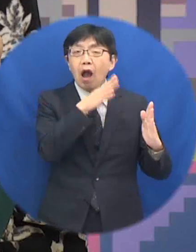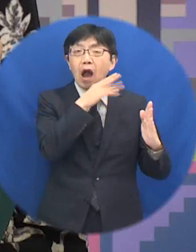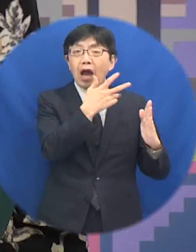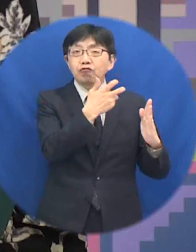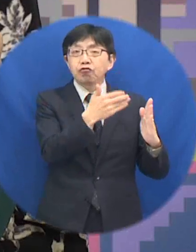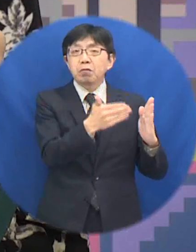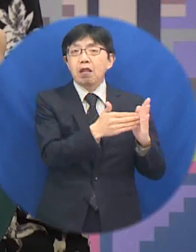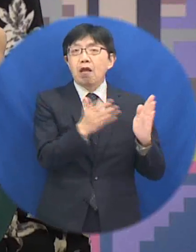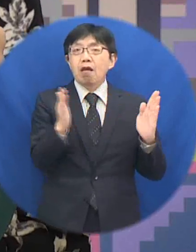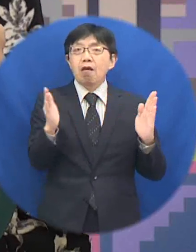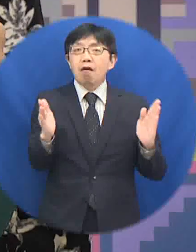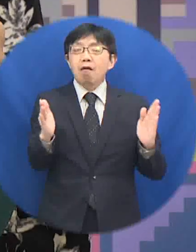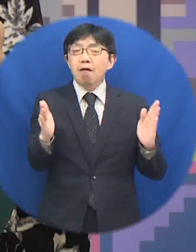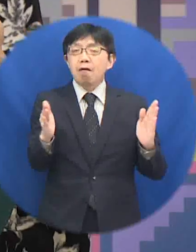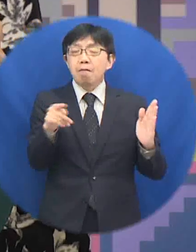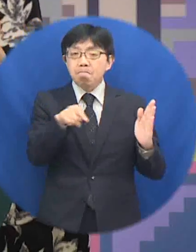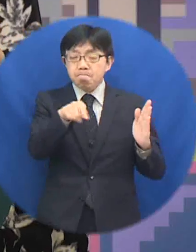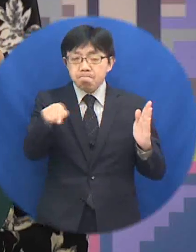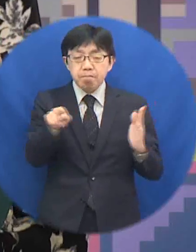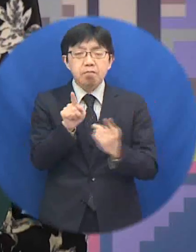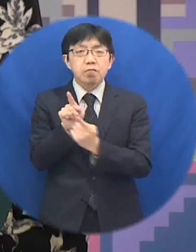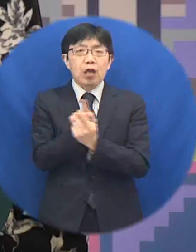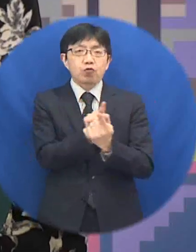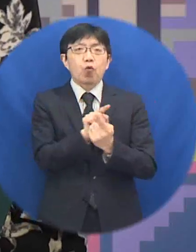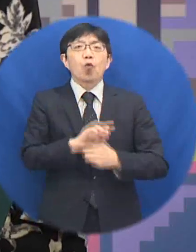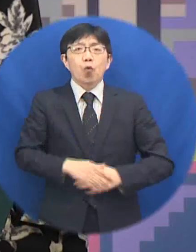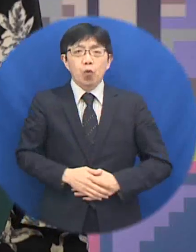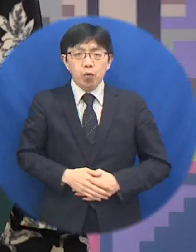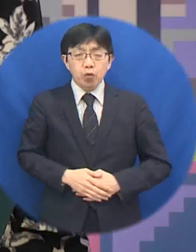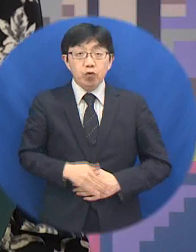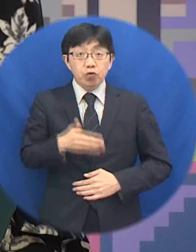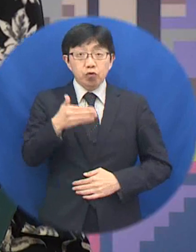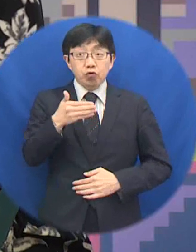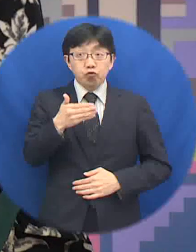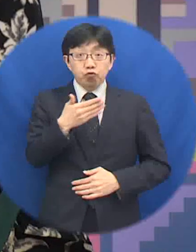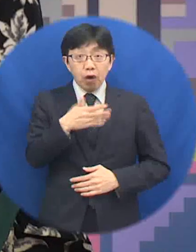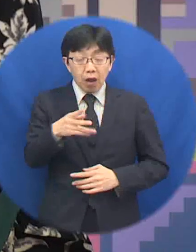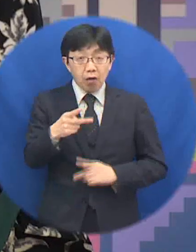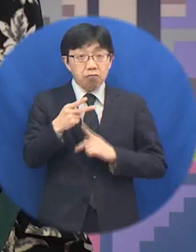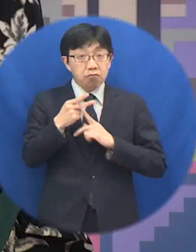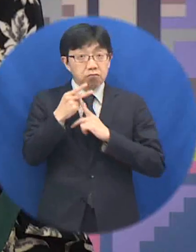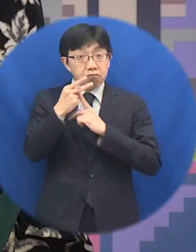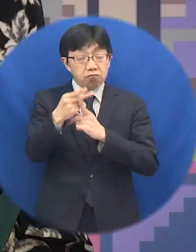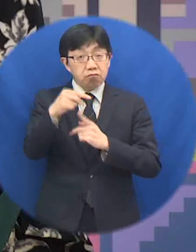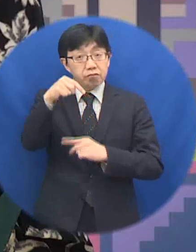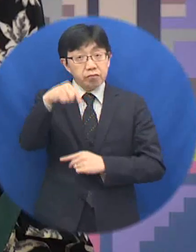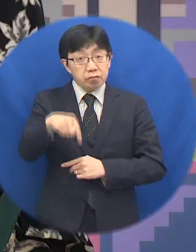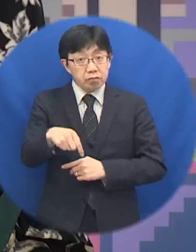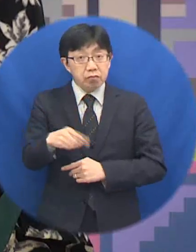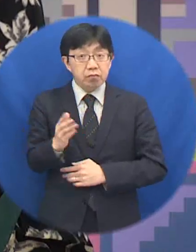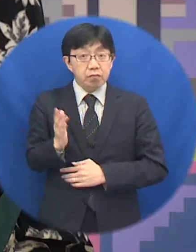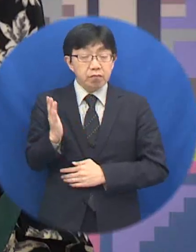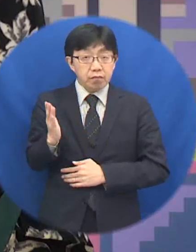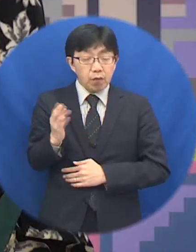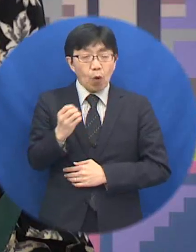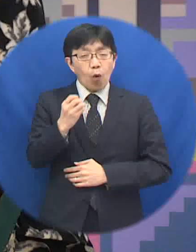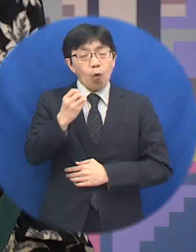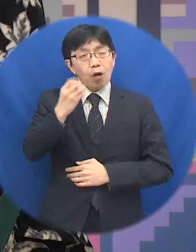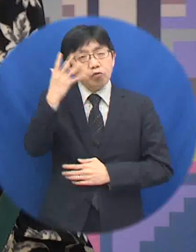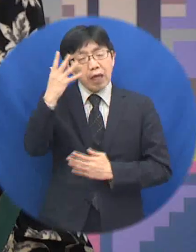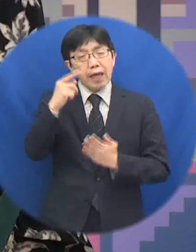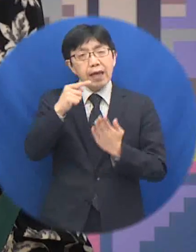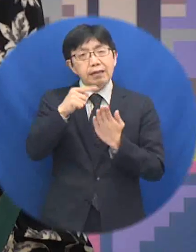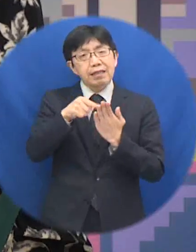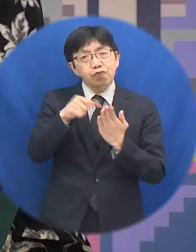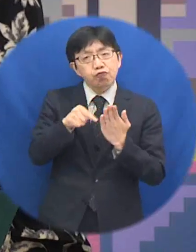るということで対象になります。 はい、 区からお送りする郵送物に入っているのはこちらの物忘れのチェック表